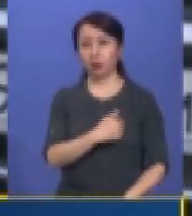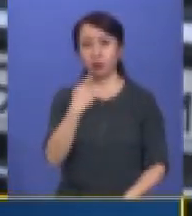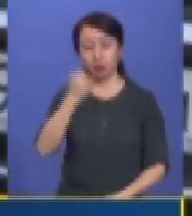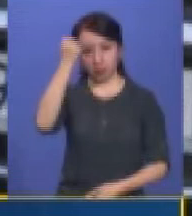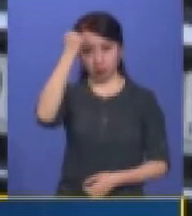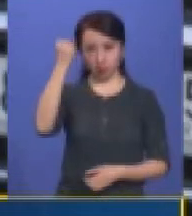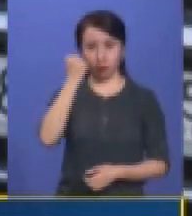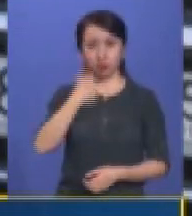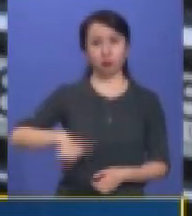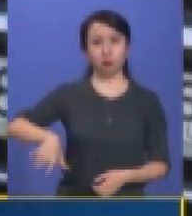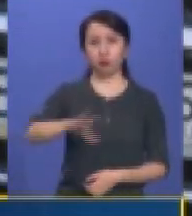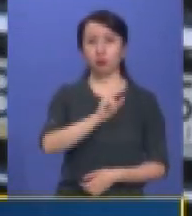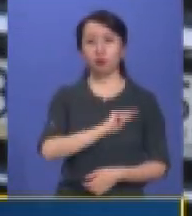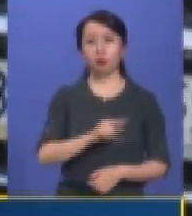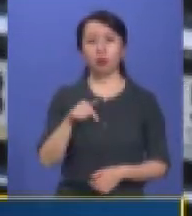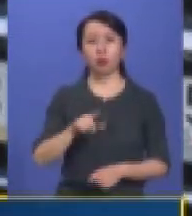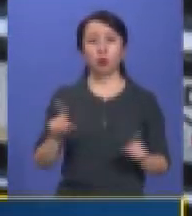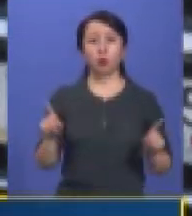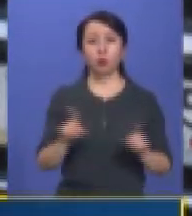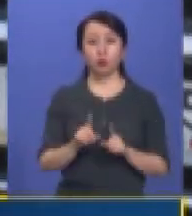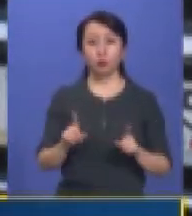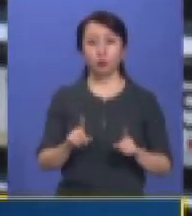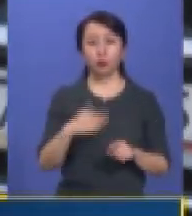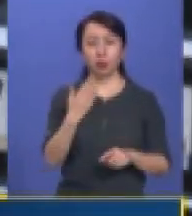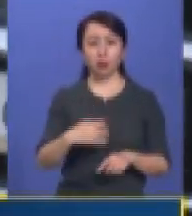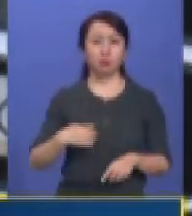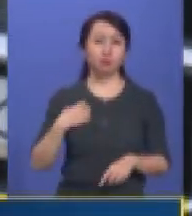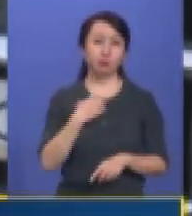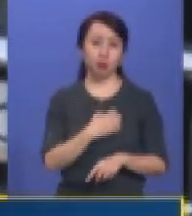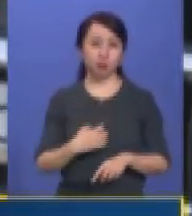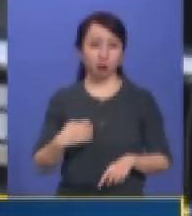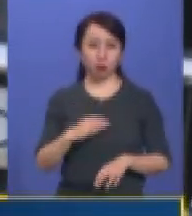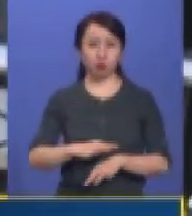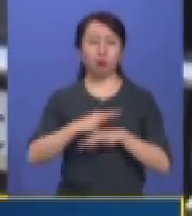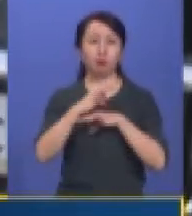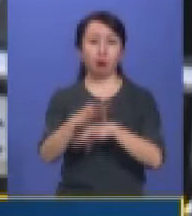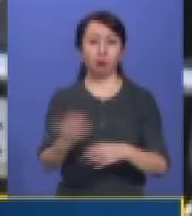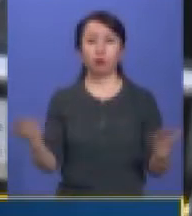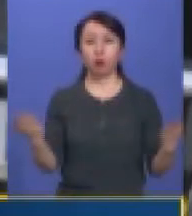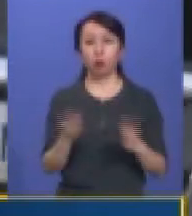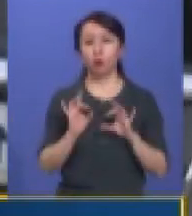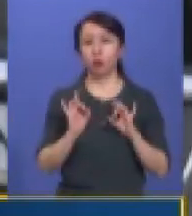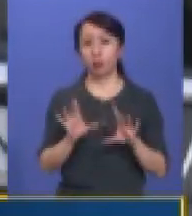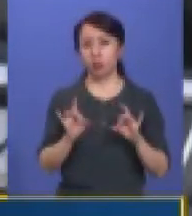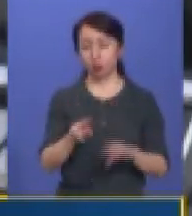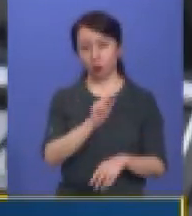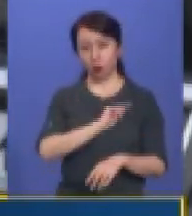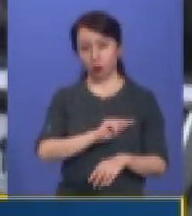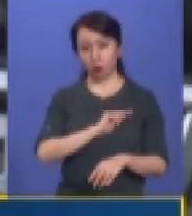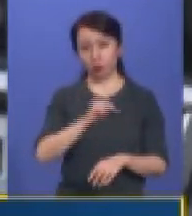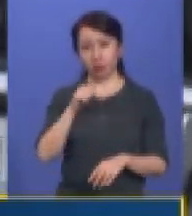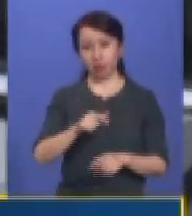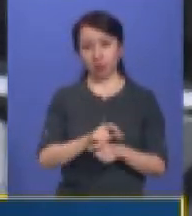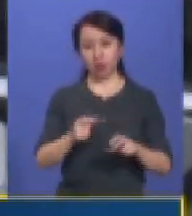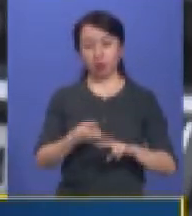большое спасибо нашим сотрудникам за то, что все-таки о нас беспокоятся, проводят какую-то разъяснительную работу среди